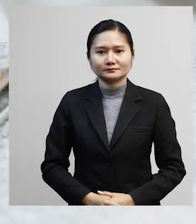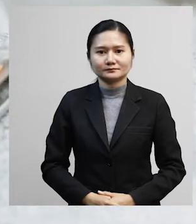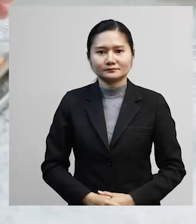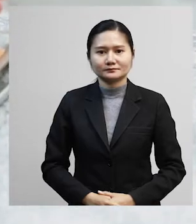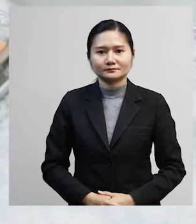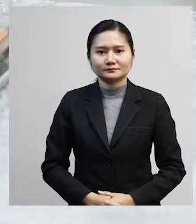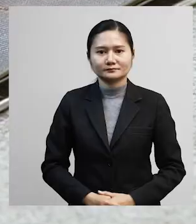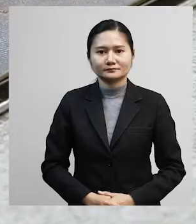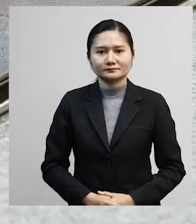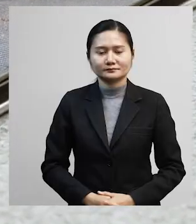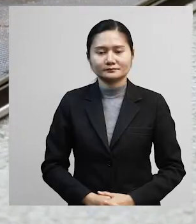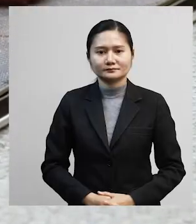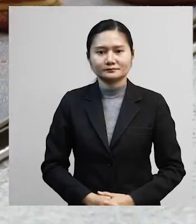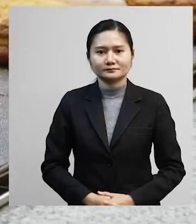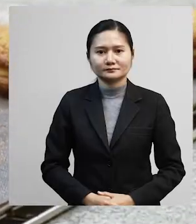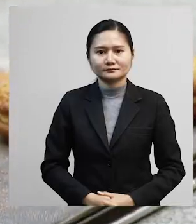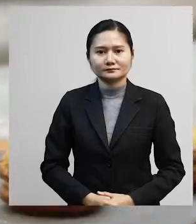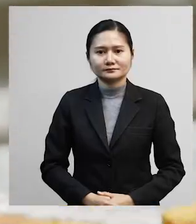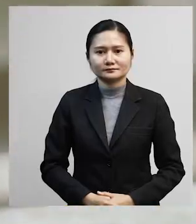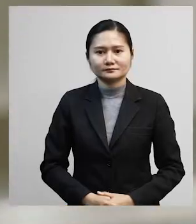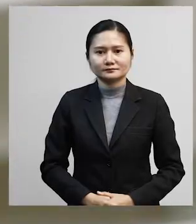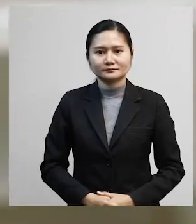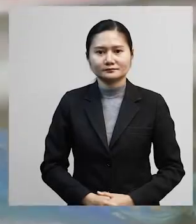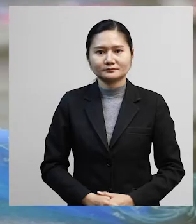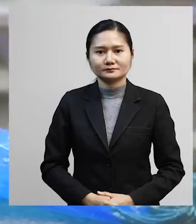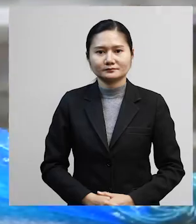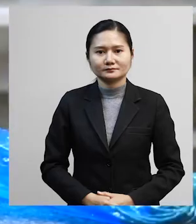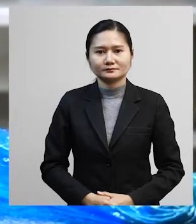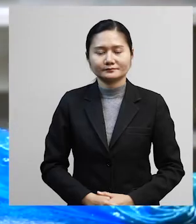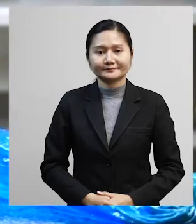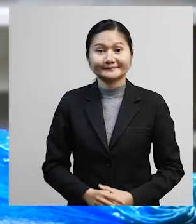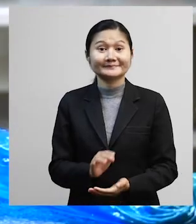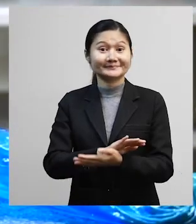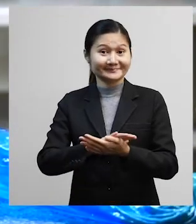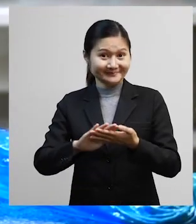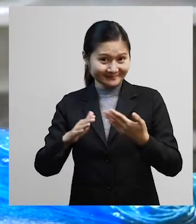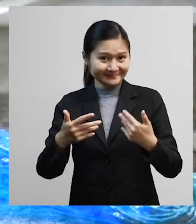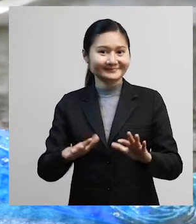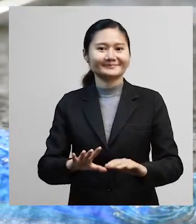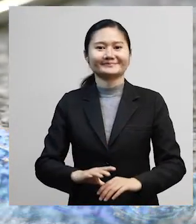เรียบร้อยแล้วค่ะ